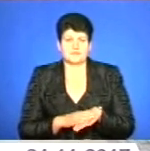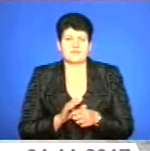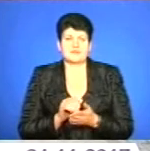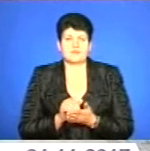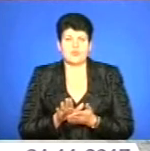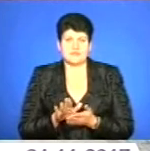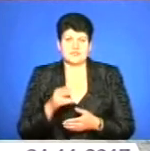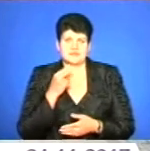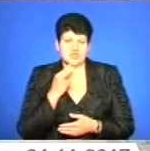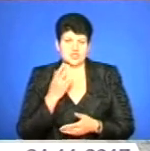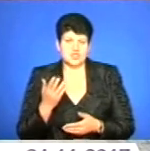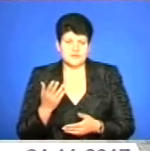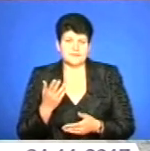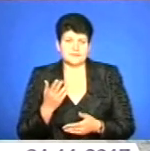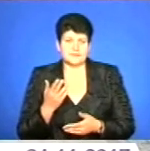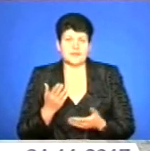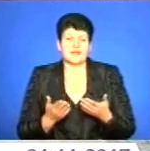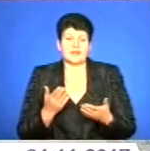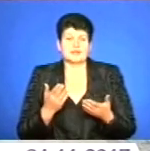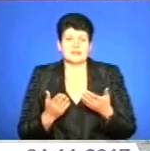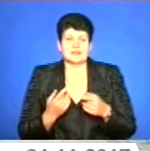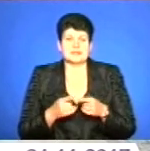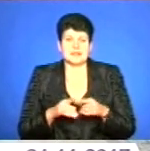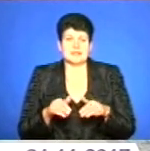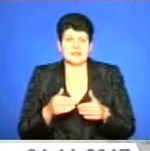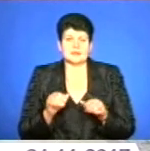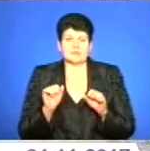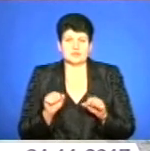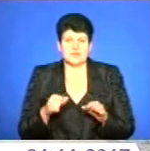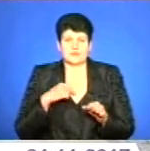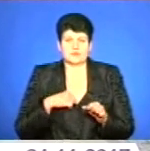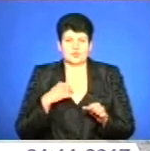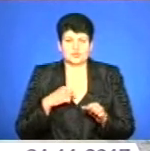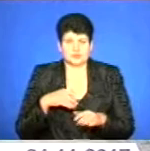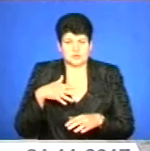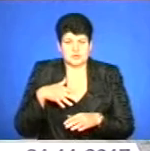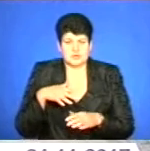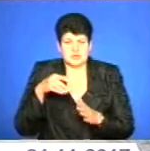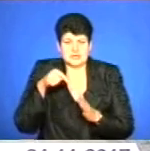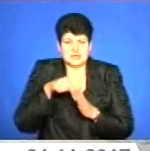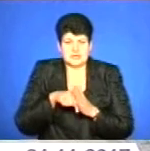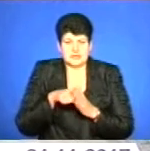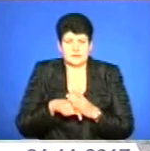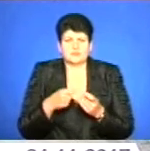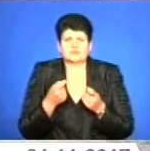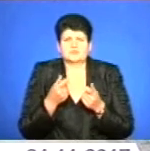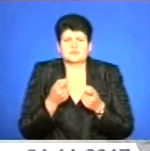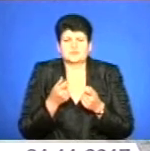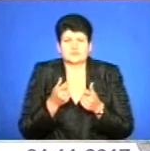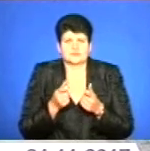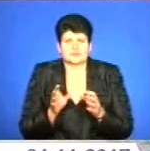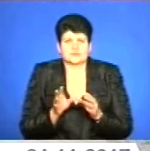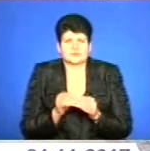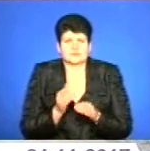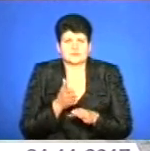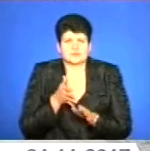відмовитися від їжі. Але, знову ж таки, це дає можливість внутрішньо заглибитися і пережити, хай частково, щоб